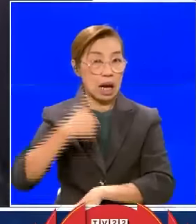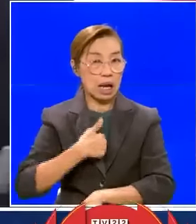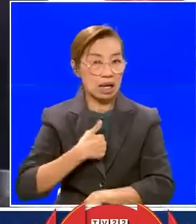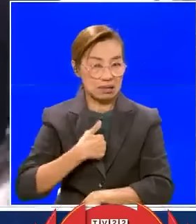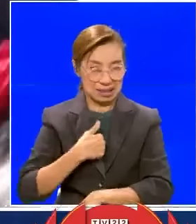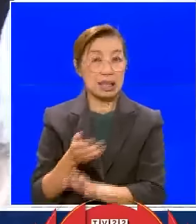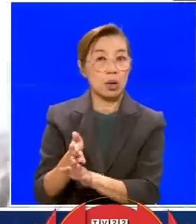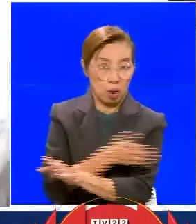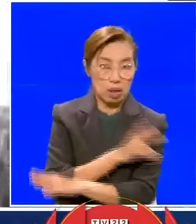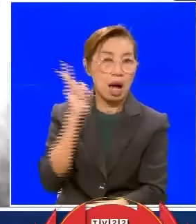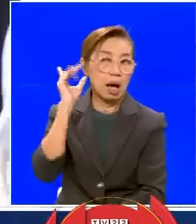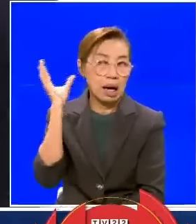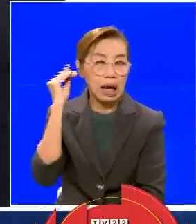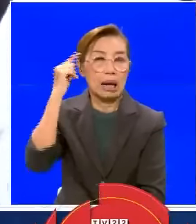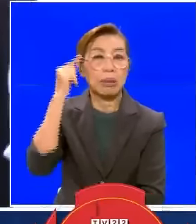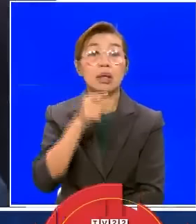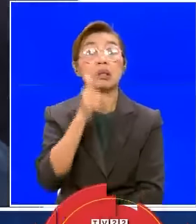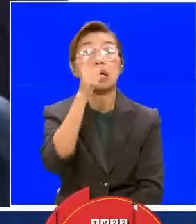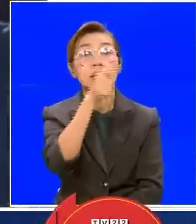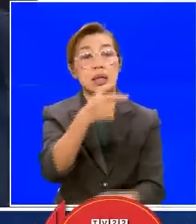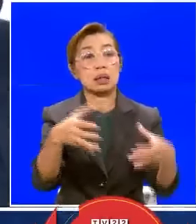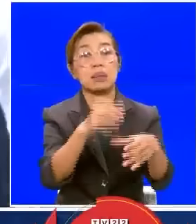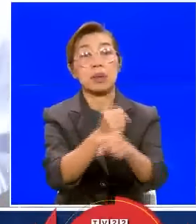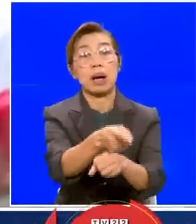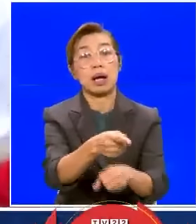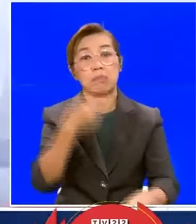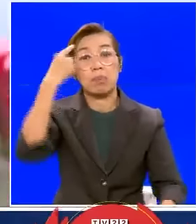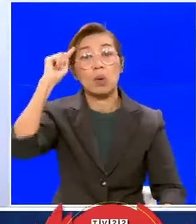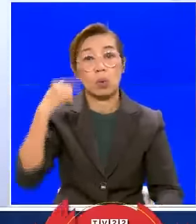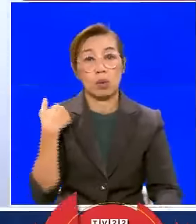ระแคะระคายเลยแล้วตัวคุณทักษิณพร้อมกับทีมงานจะไม่รู้ได้อย่างไร